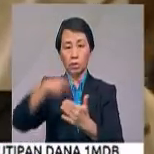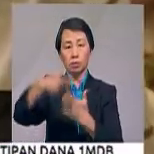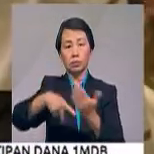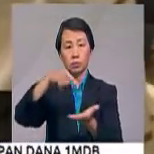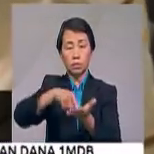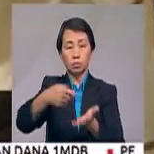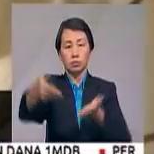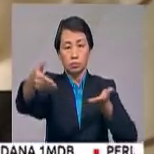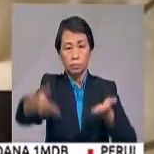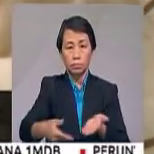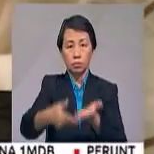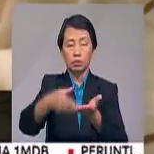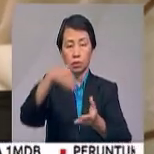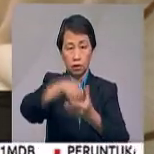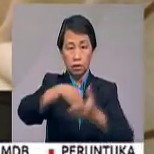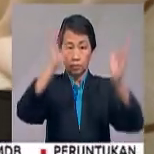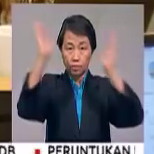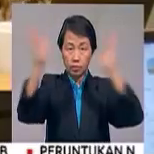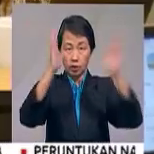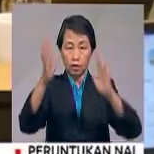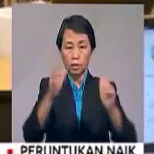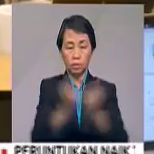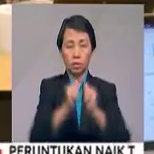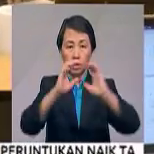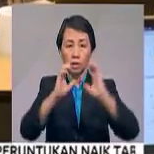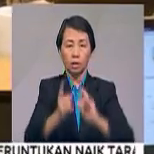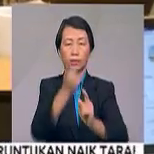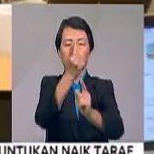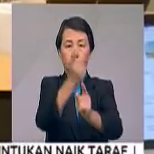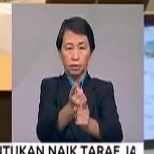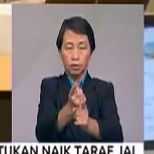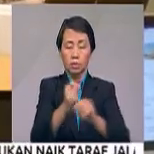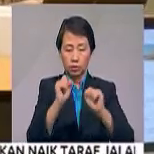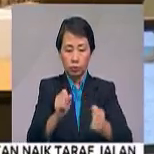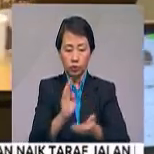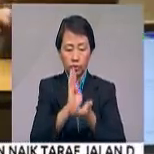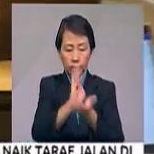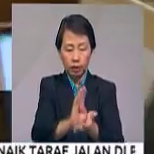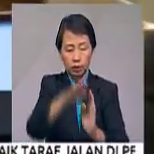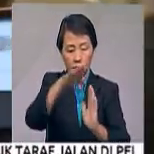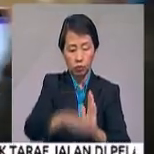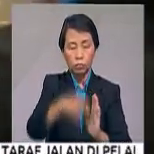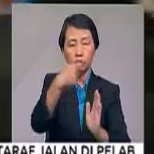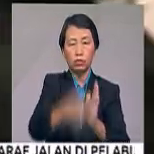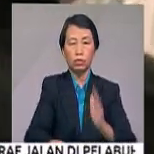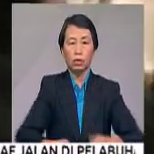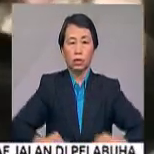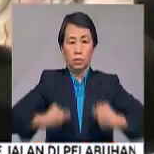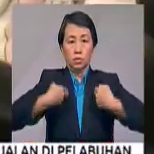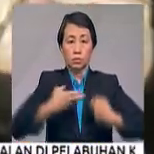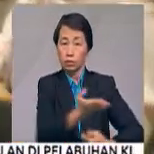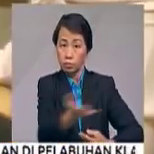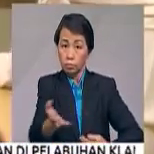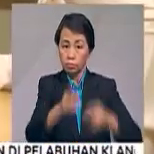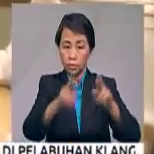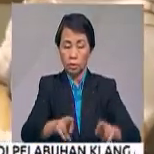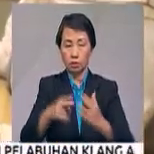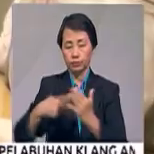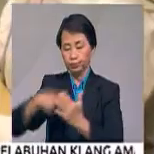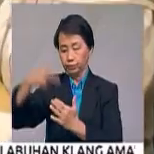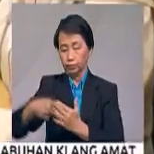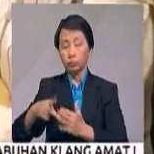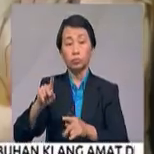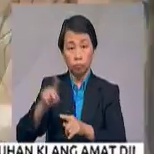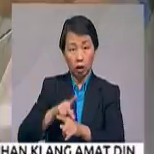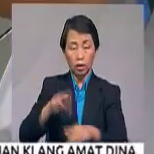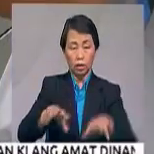itu diperkenal di negara ini dan dengan kaedah yang betul mampu membantu mengurangkan kos sara hidup rakyat. Program itu terpakai